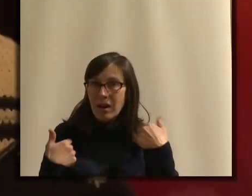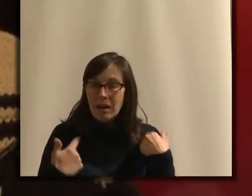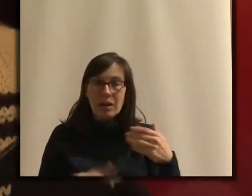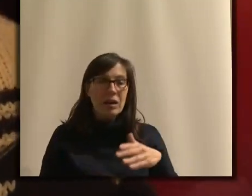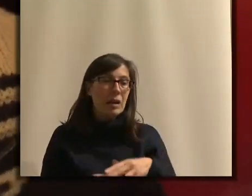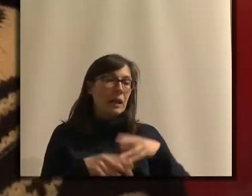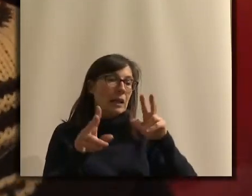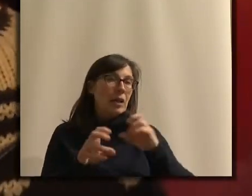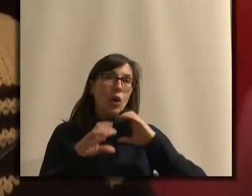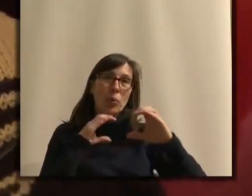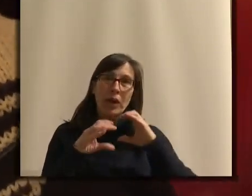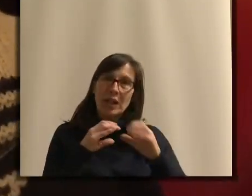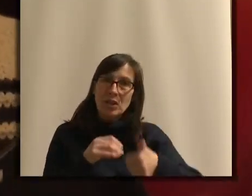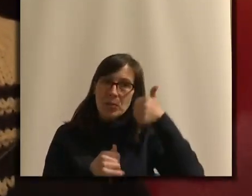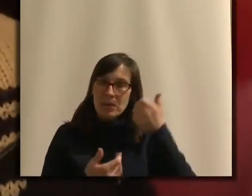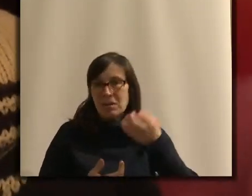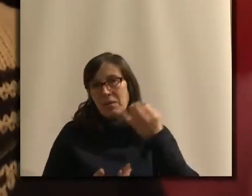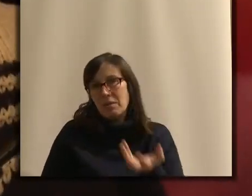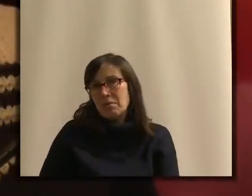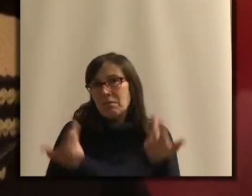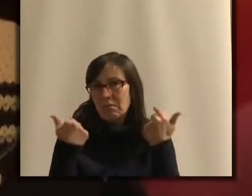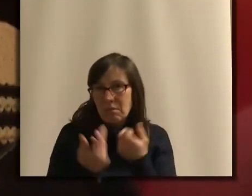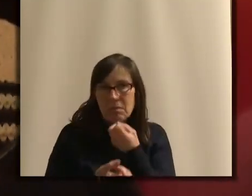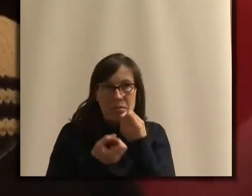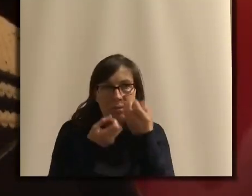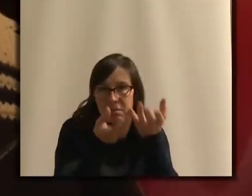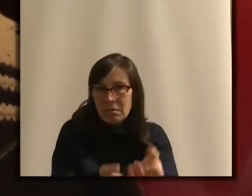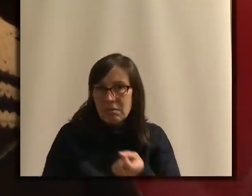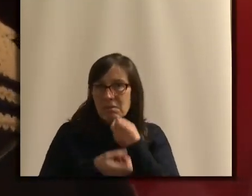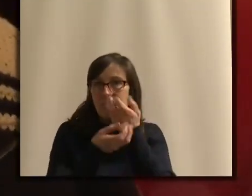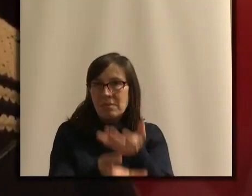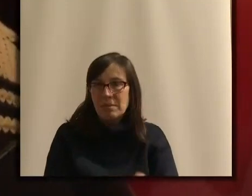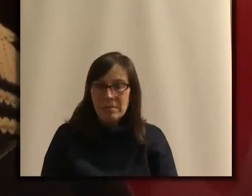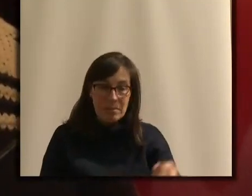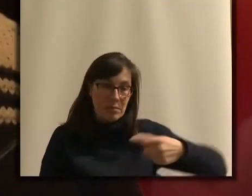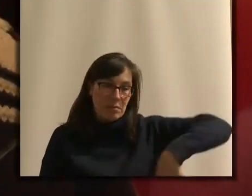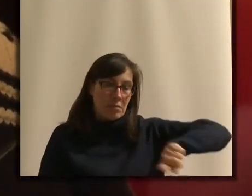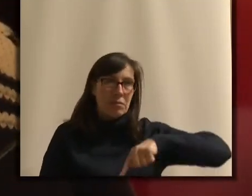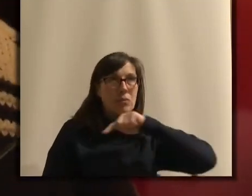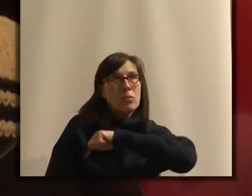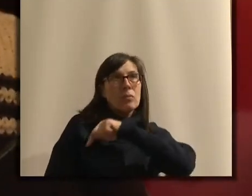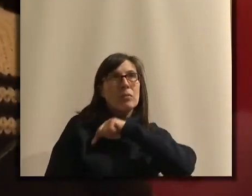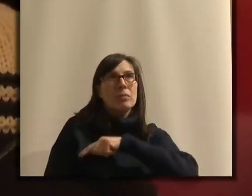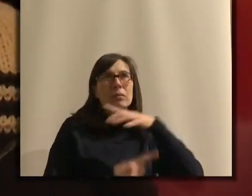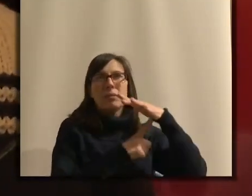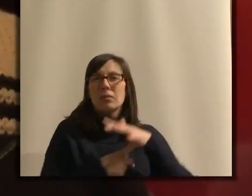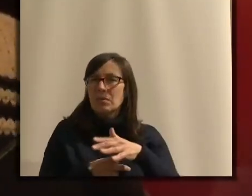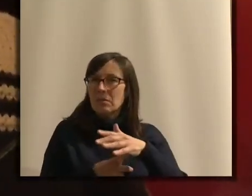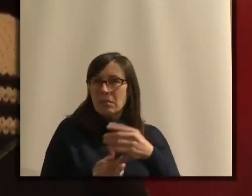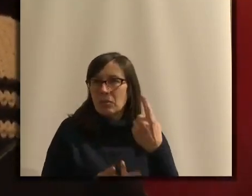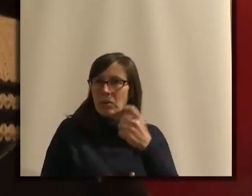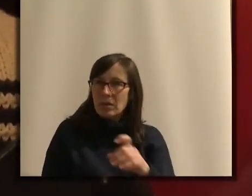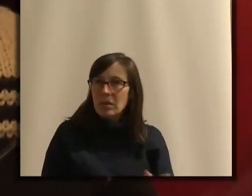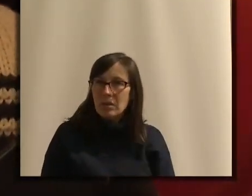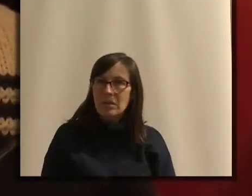comunicació hauria de ser més fluida i d'alguna manera elles no haurien de per què sentir-se discriminades. Per